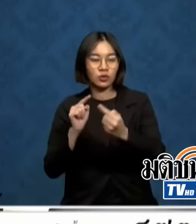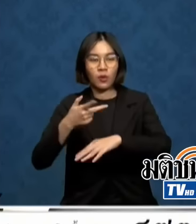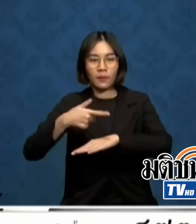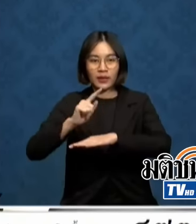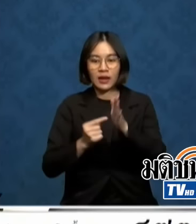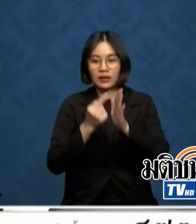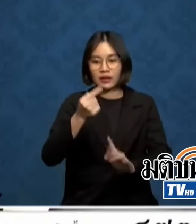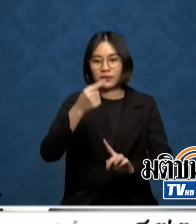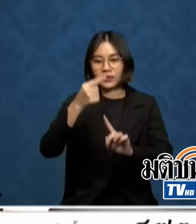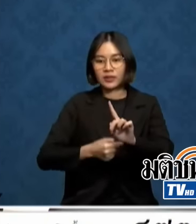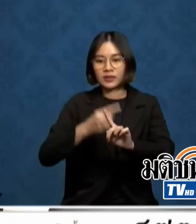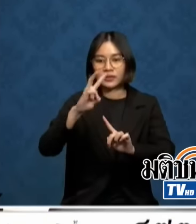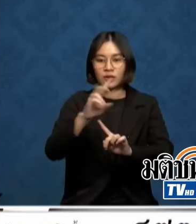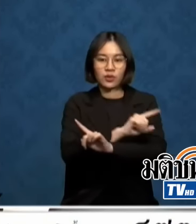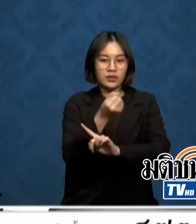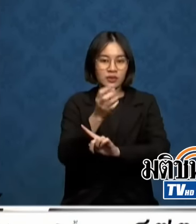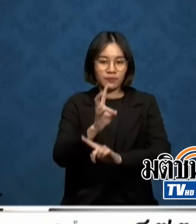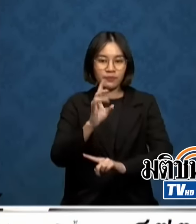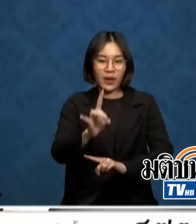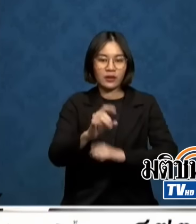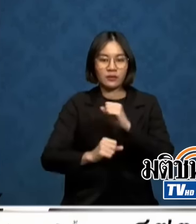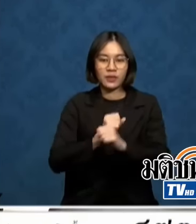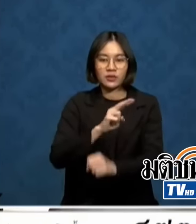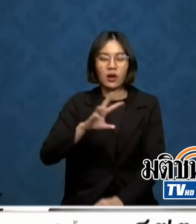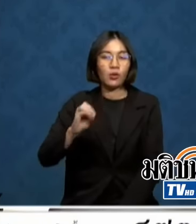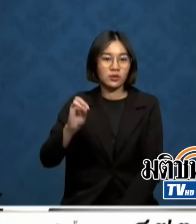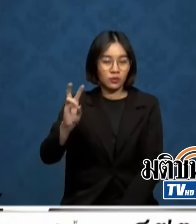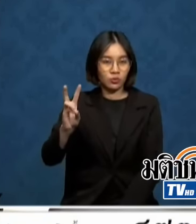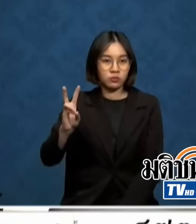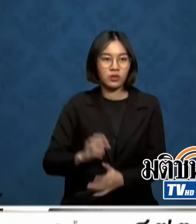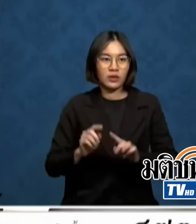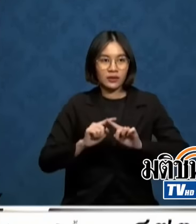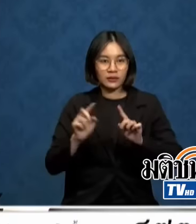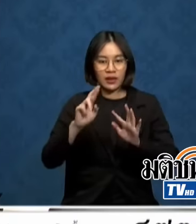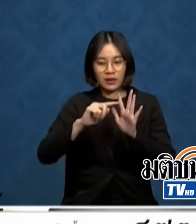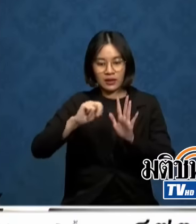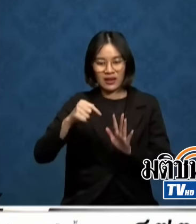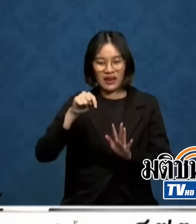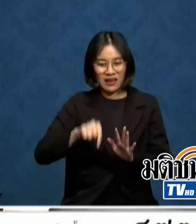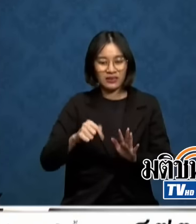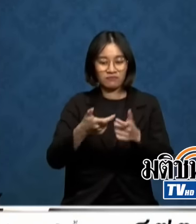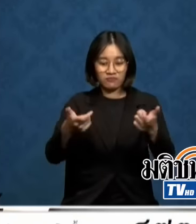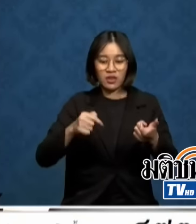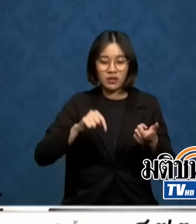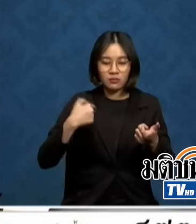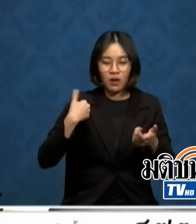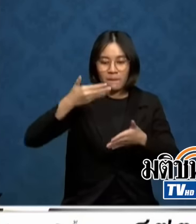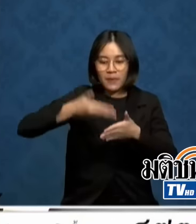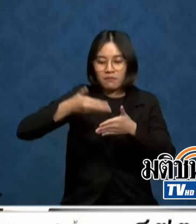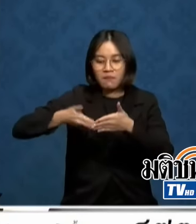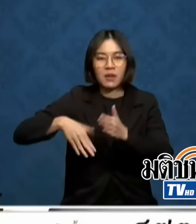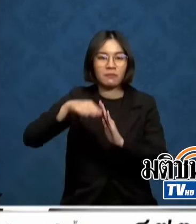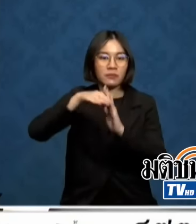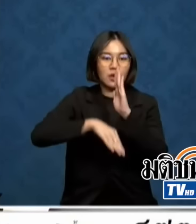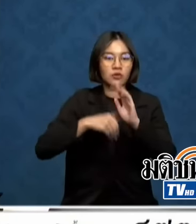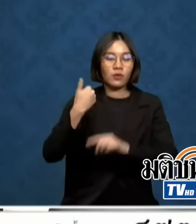ประธานตั้งแต่วันที่ 18กรกฎาคมปี2566แต่ร่างดังกล่าวของท่านประธานก็ต้องเผชิญกับวิบากกรรมในหลาย